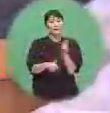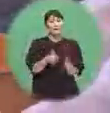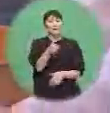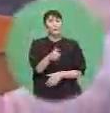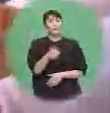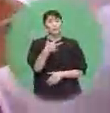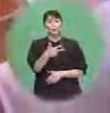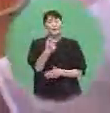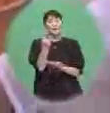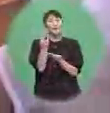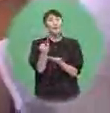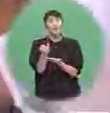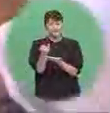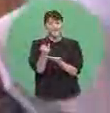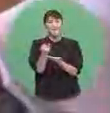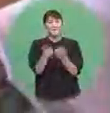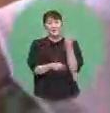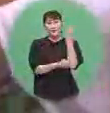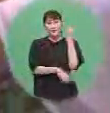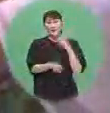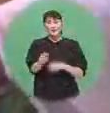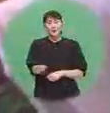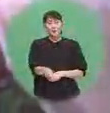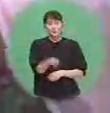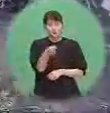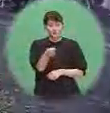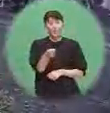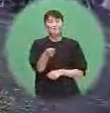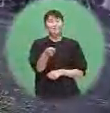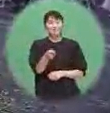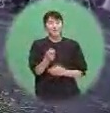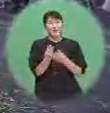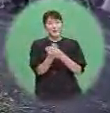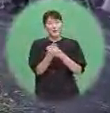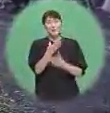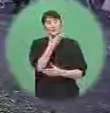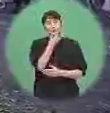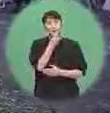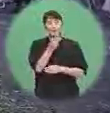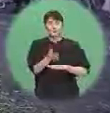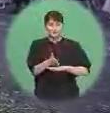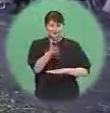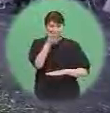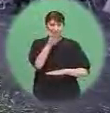萩姫が源泉を汲み取り温泉の恵みに感謝しました。